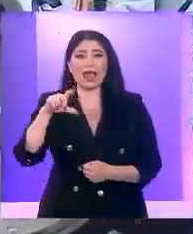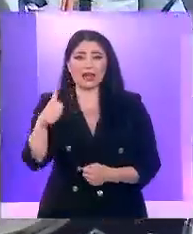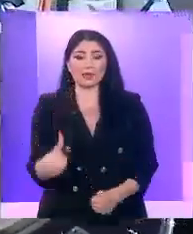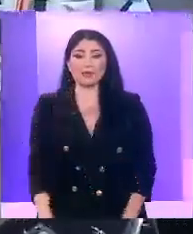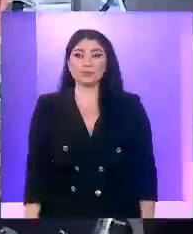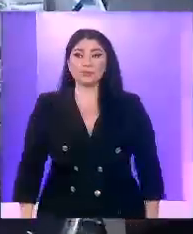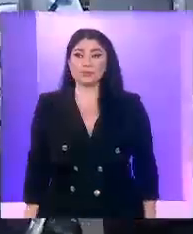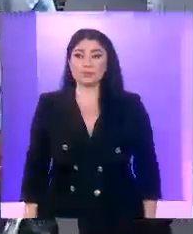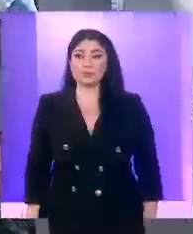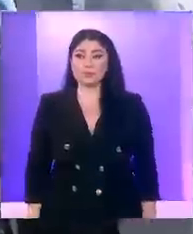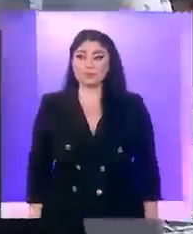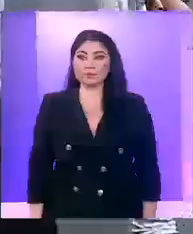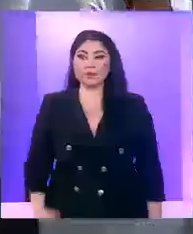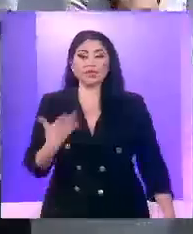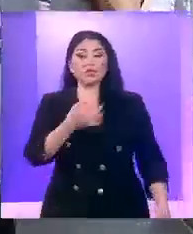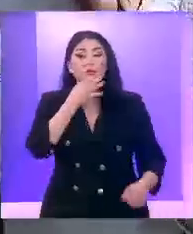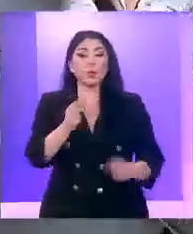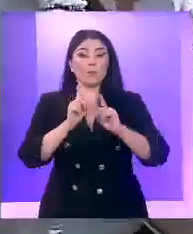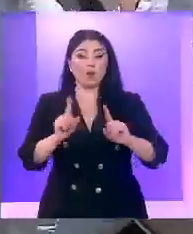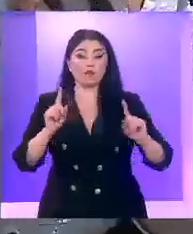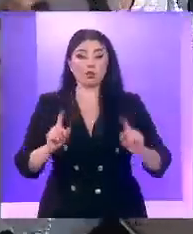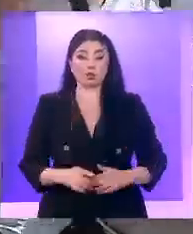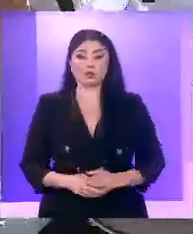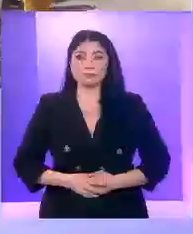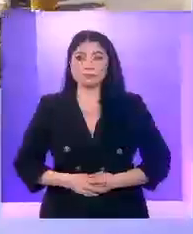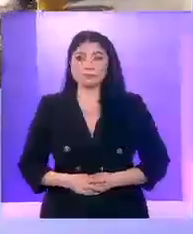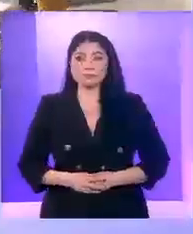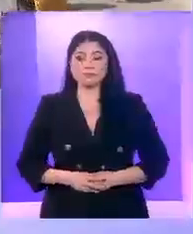Digi24, Elena Alexandru. Elena, ce spun dascălii?